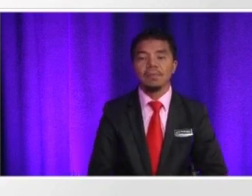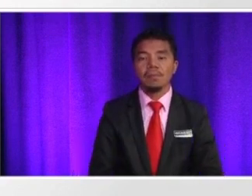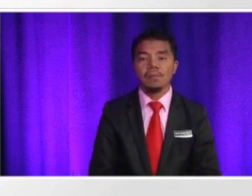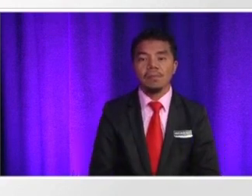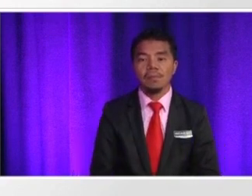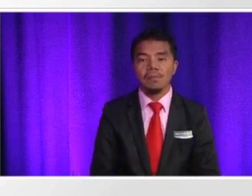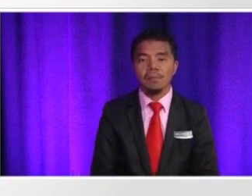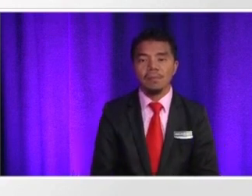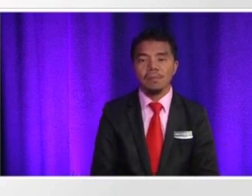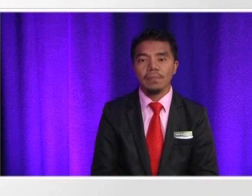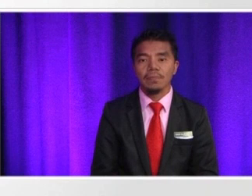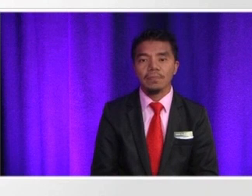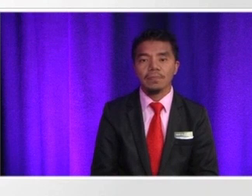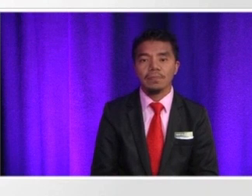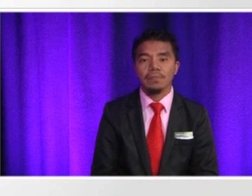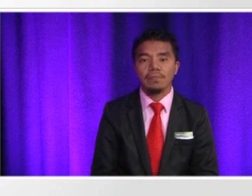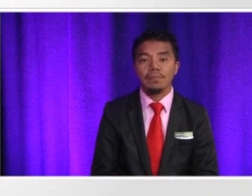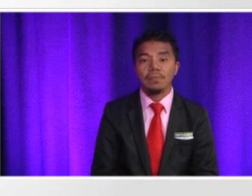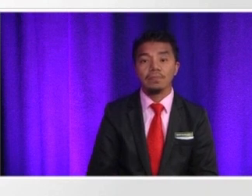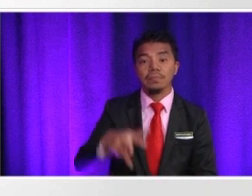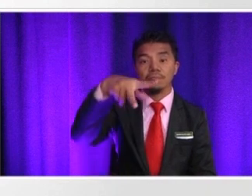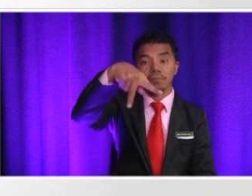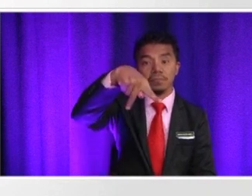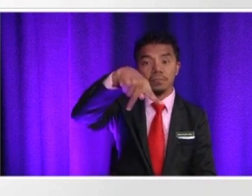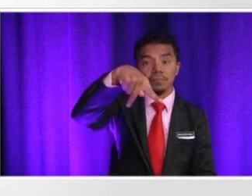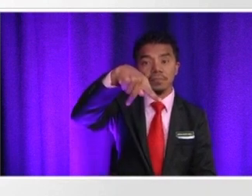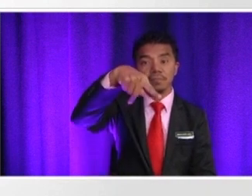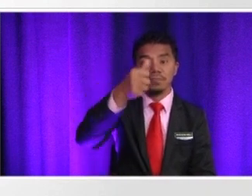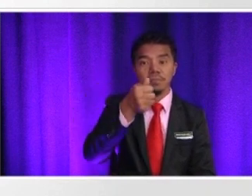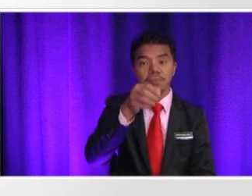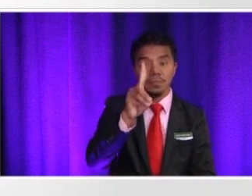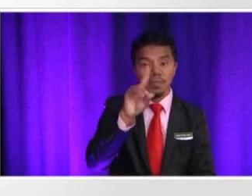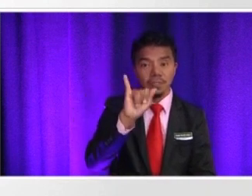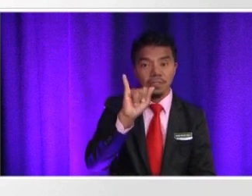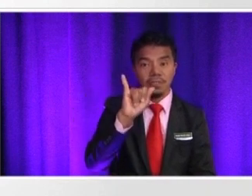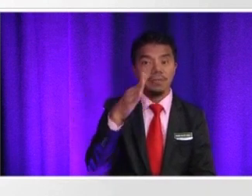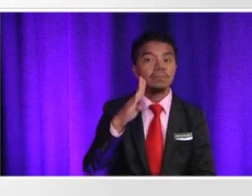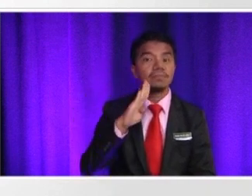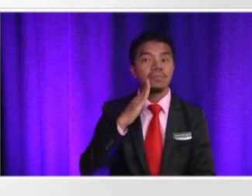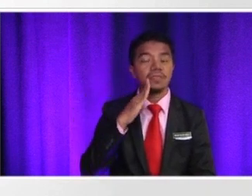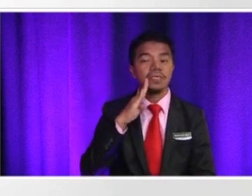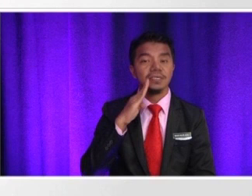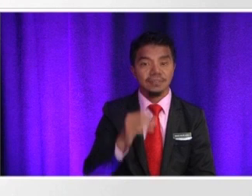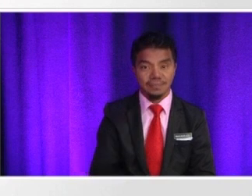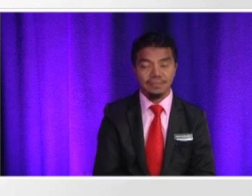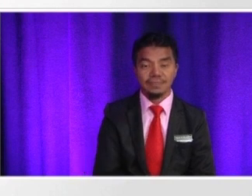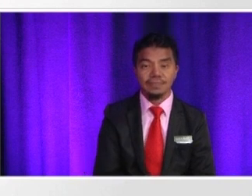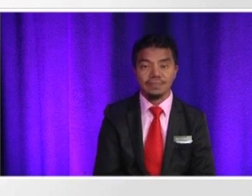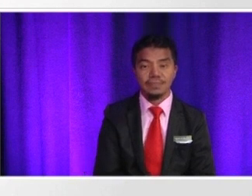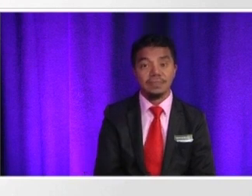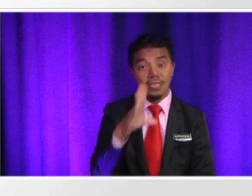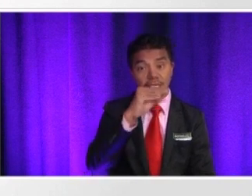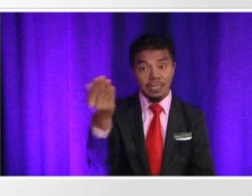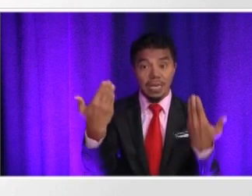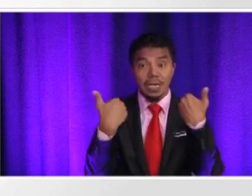Yang ketiga, Padi Beras Nasional Berhad, Berlas. Okey. Dan sebenarnya ada satu lagi